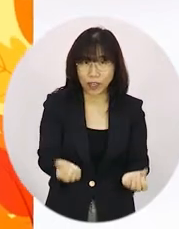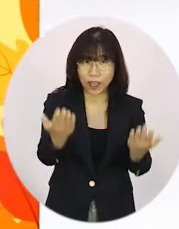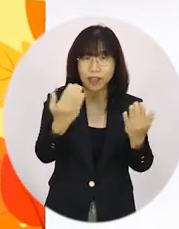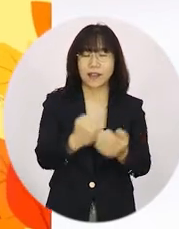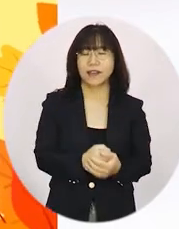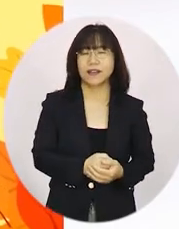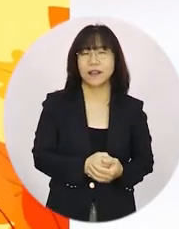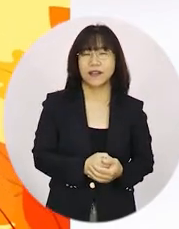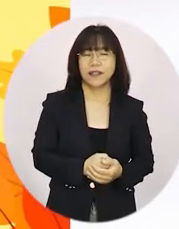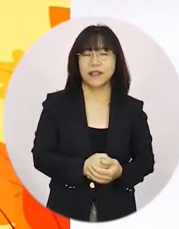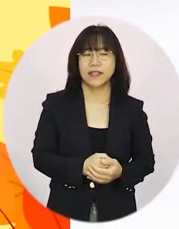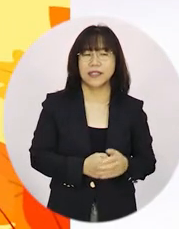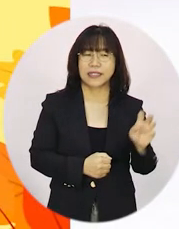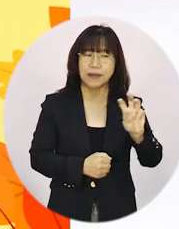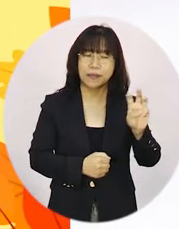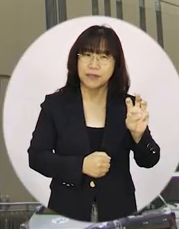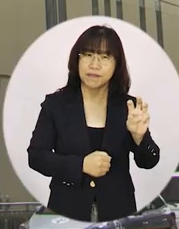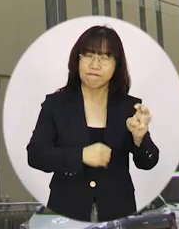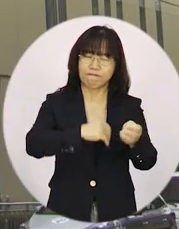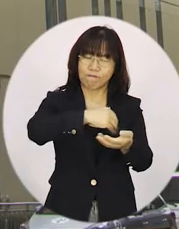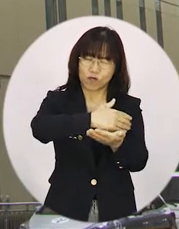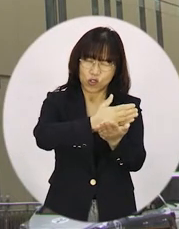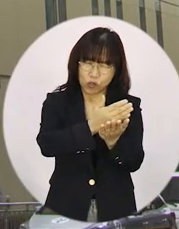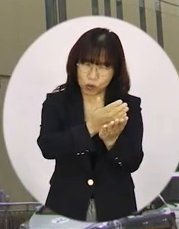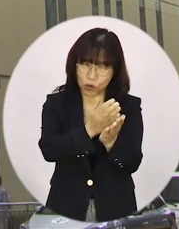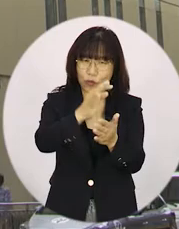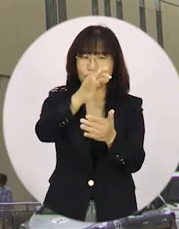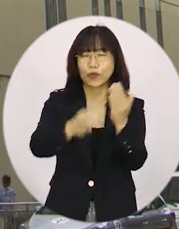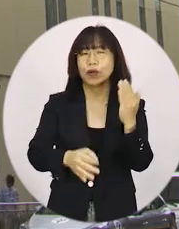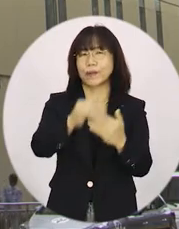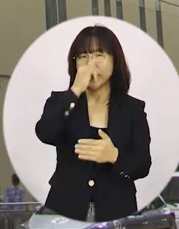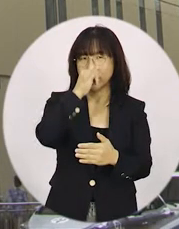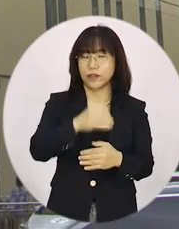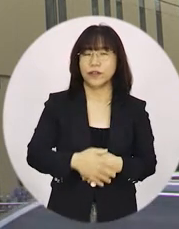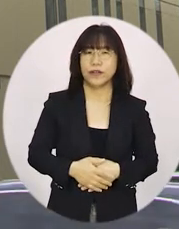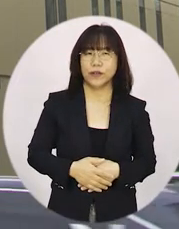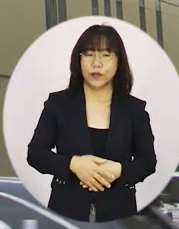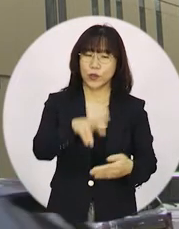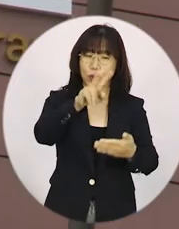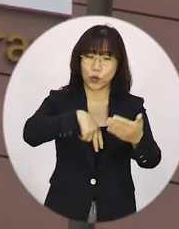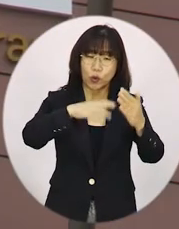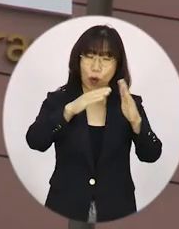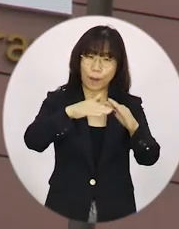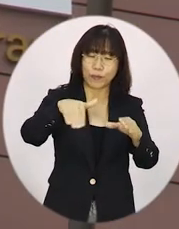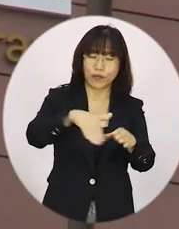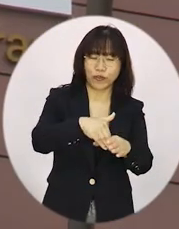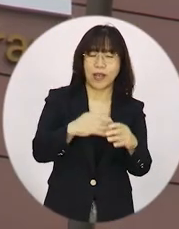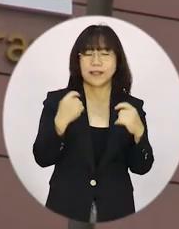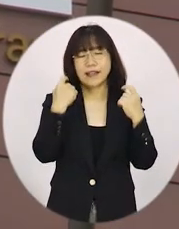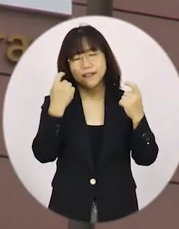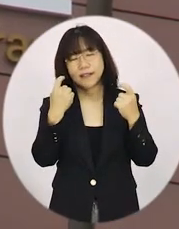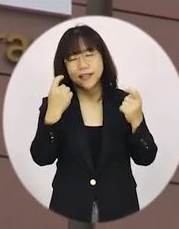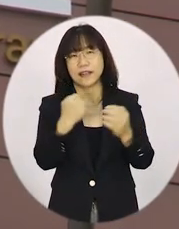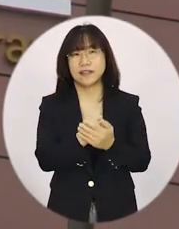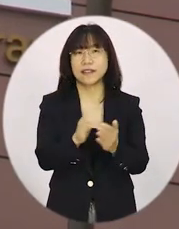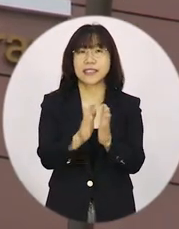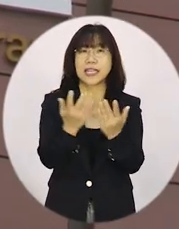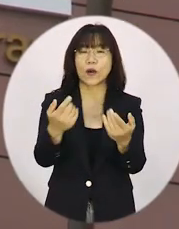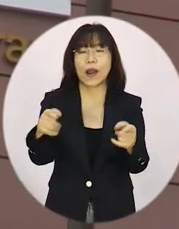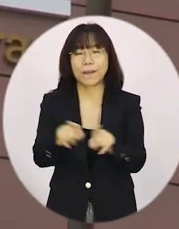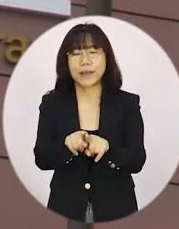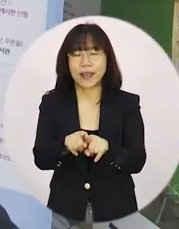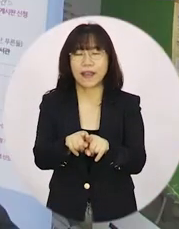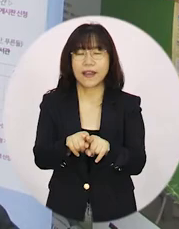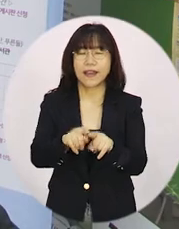4가지 테마, 총 30여 개의 다양한 프로그램으로 진행됩니다. 도서관에서 즐기는 문화산책, 책과